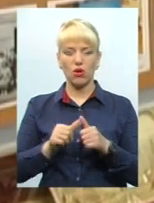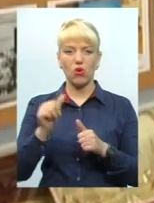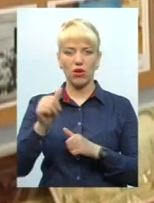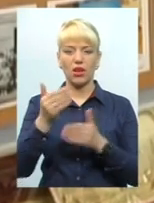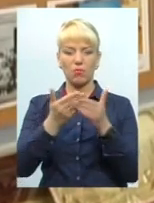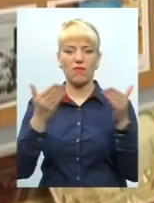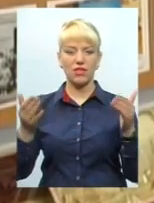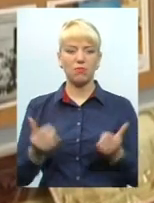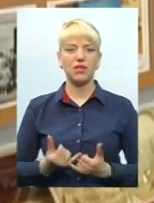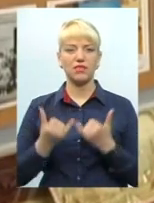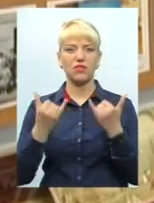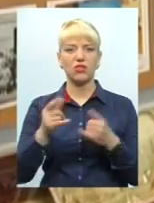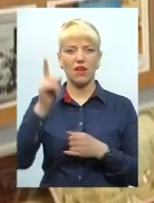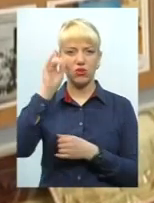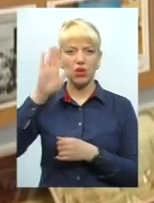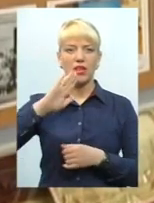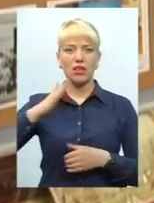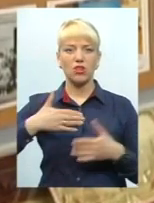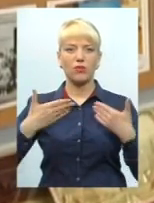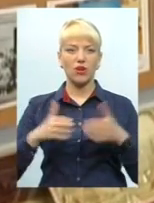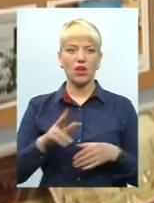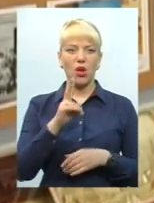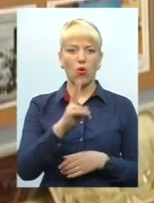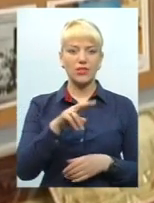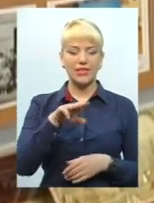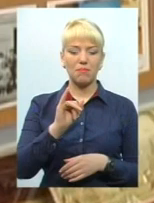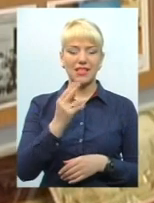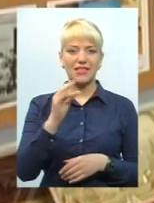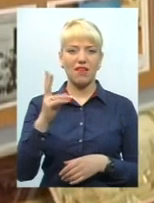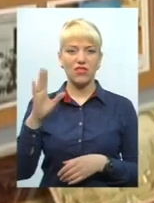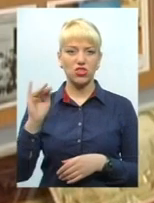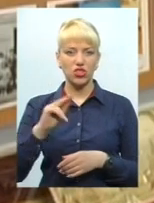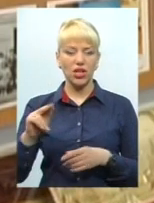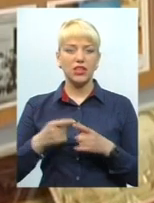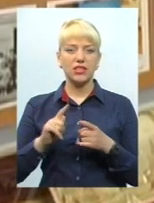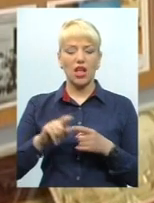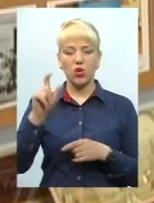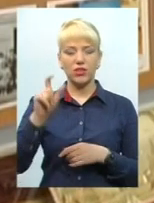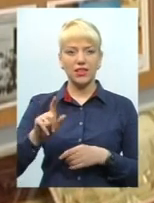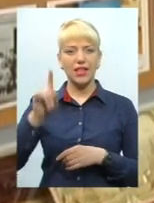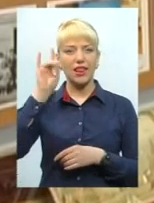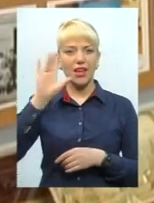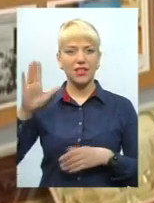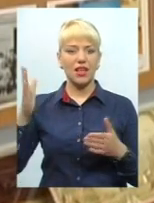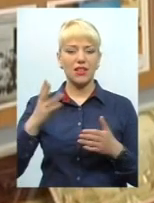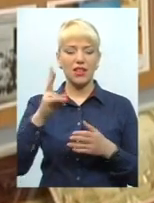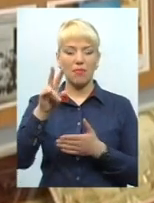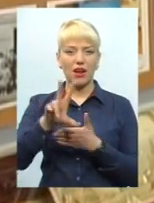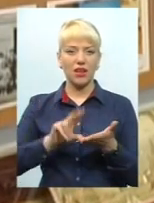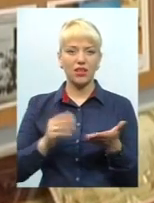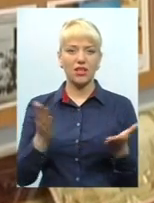присвячена, напевно, найвідомішому нашому випускнику Костю Місевичу. Людина-легенда. Людина, на прикладі якої